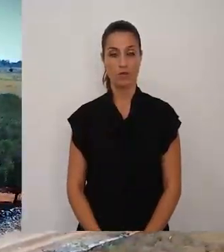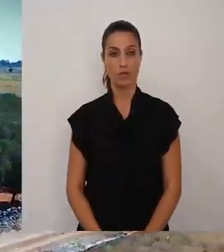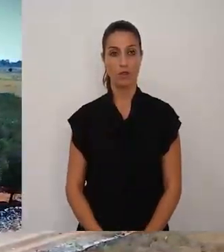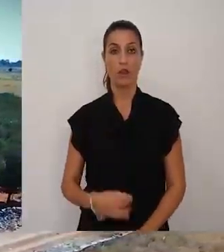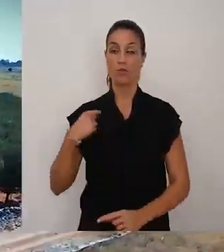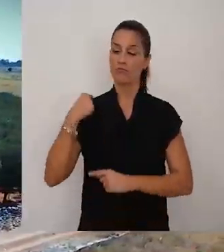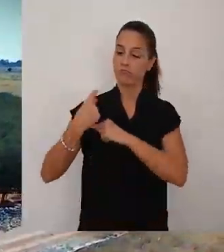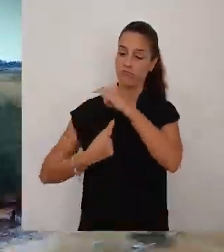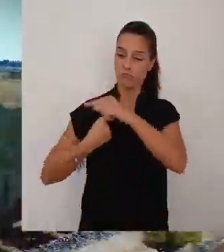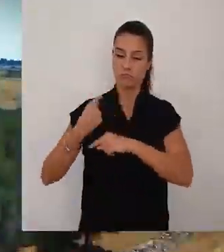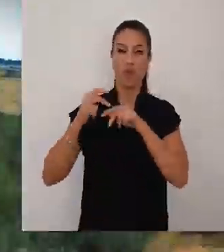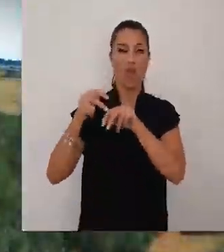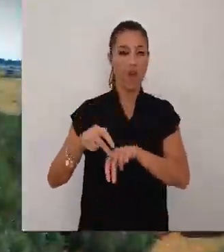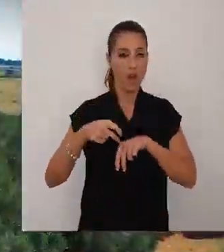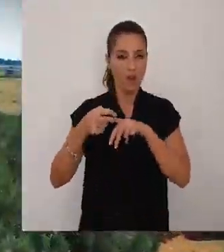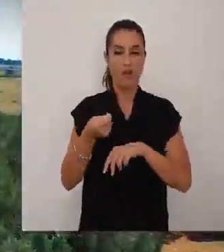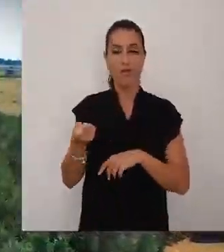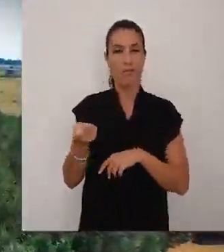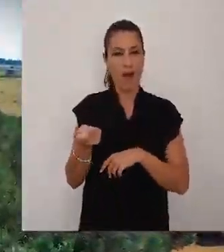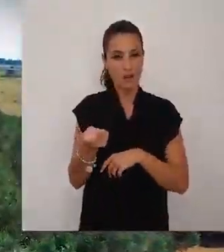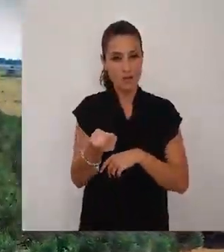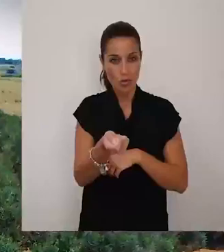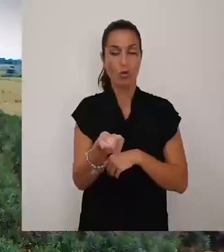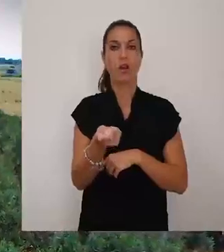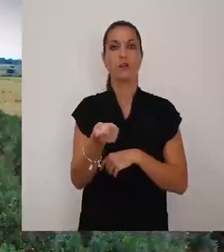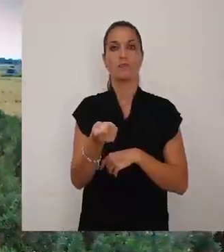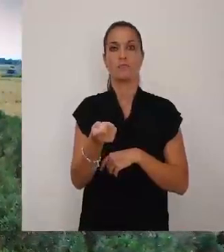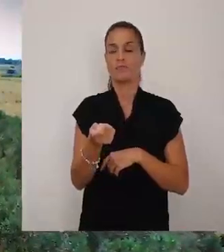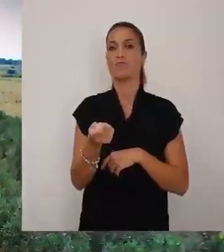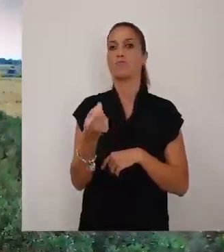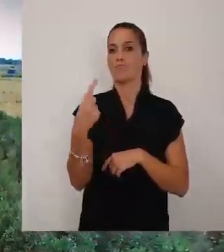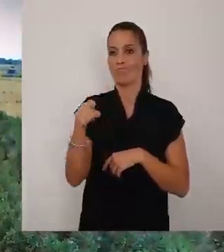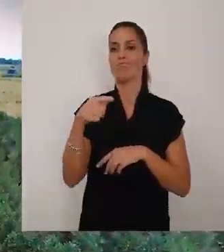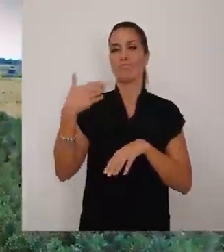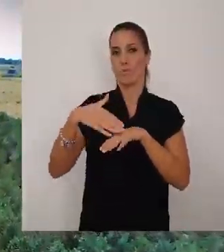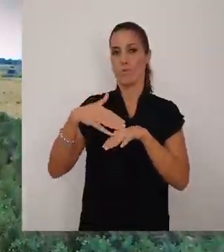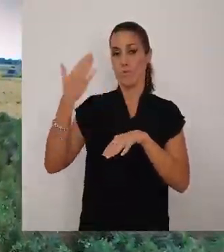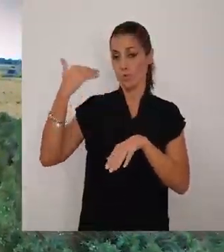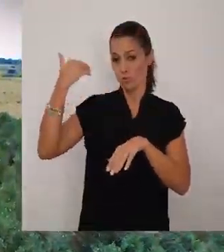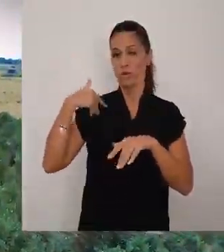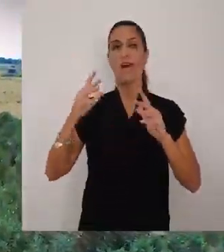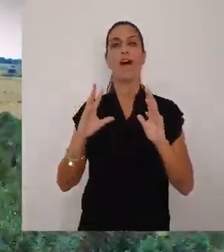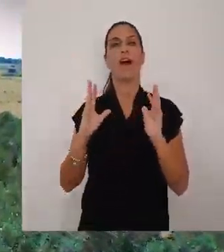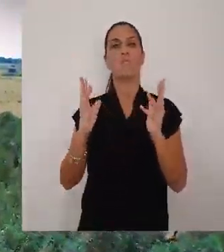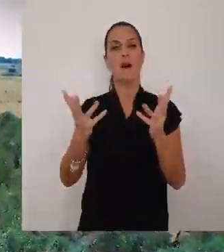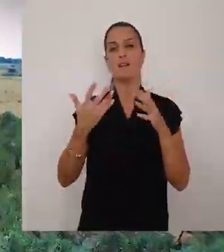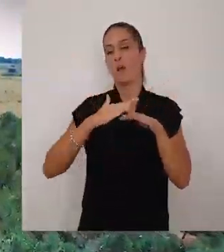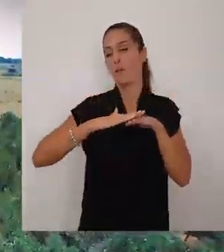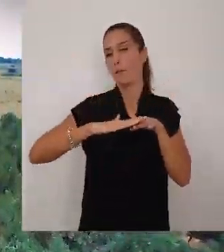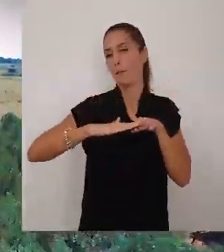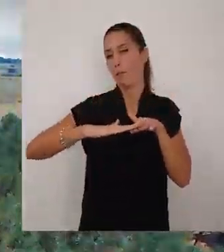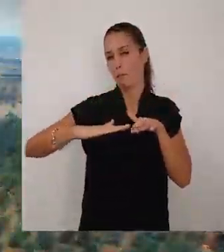La tradizione economica agricolo-pastorale risalta nella verdeggiante campagna che rigogliosa cinge l'intero abitato.